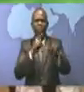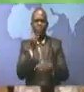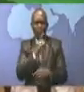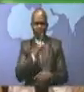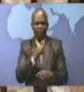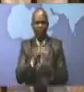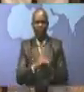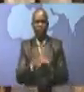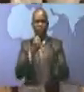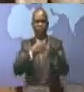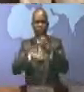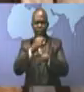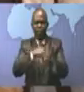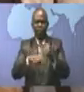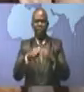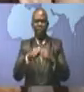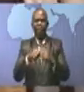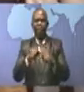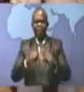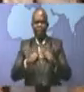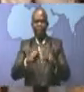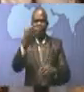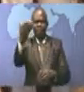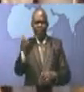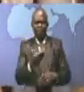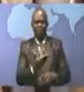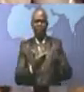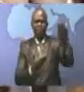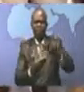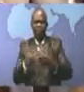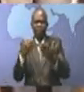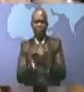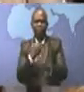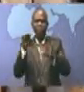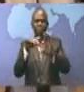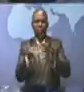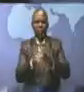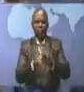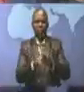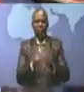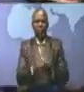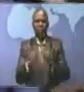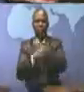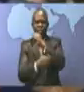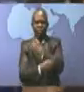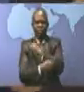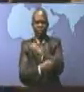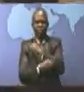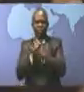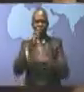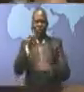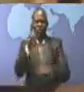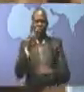festivités étaient marquées par l'accueil chaleureux d'un nouveau membre. Signalons que la zone Ebohinda était la deuxième zone à laquelle